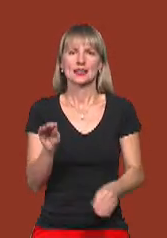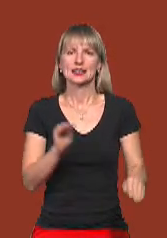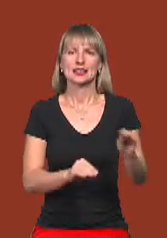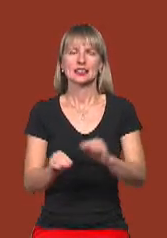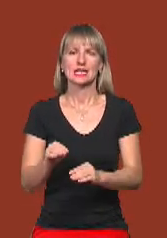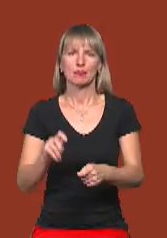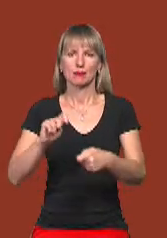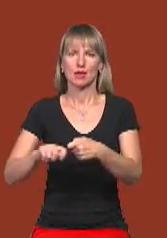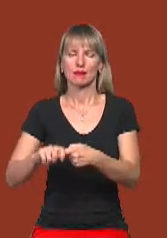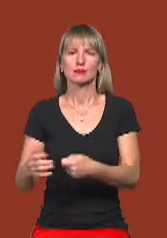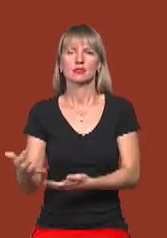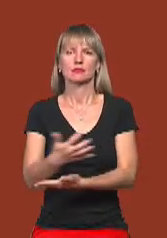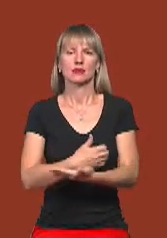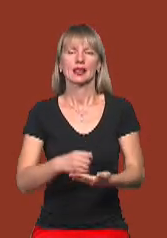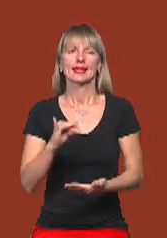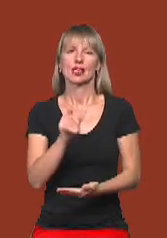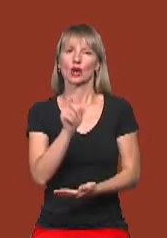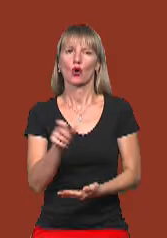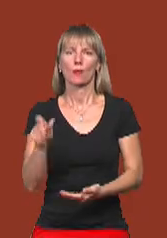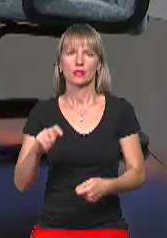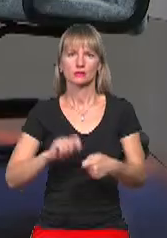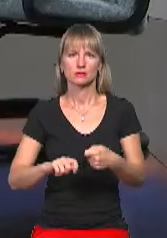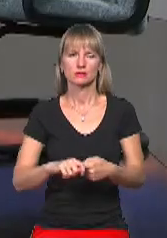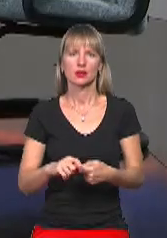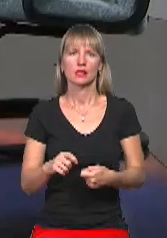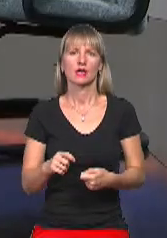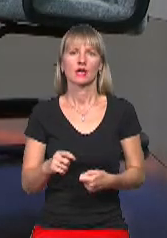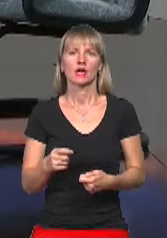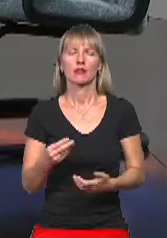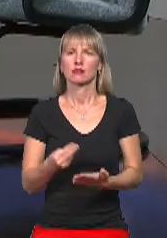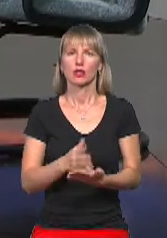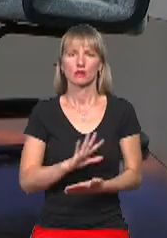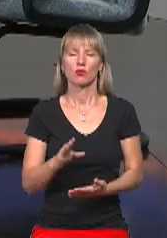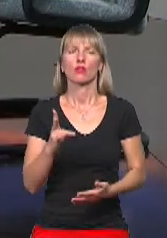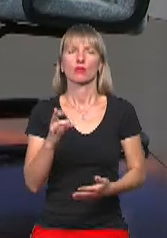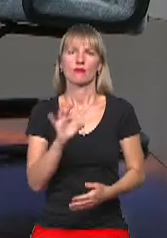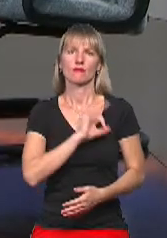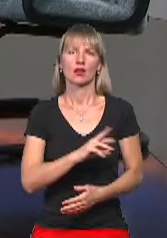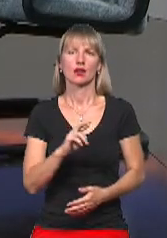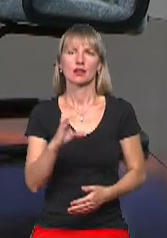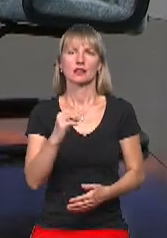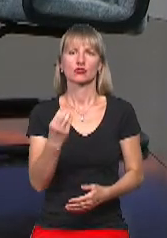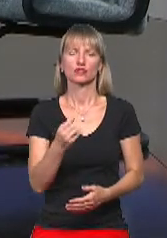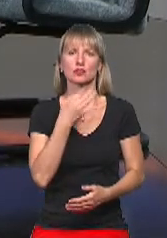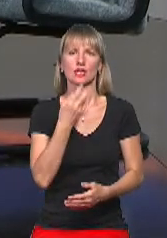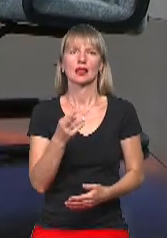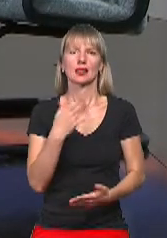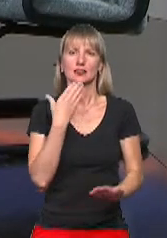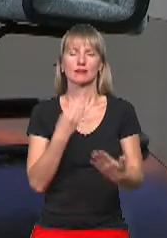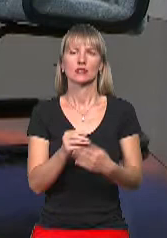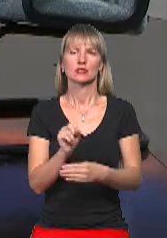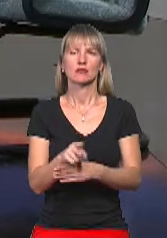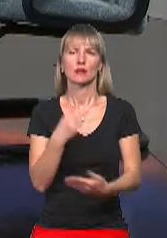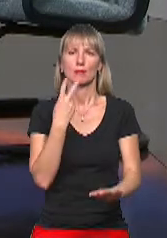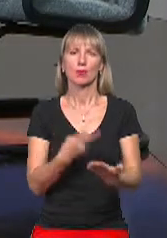б брати і громадський моніторинг, який це недорогий, але доволі ефективний, як Саша зазначив, для своїх задач.